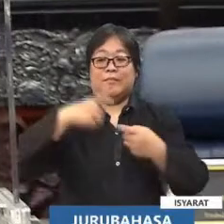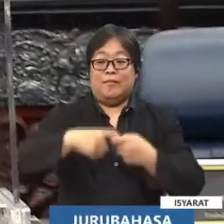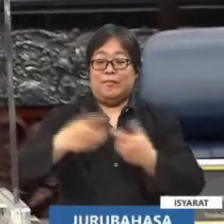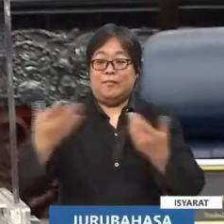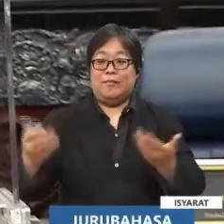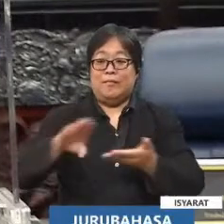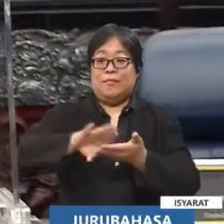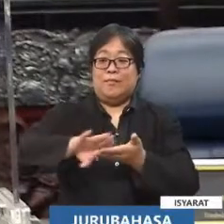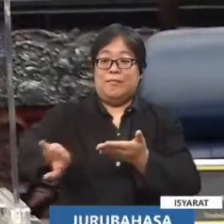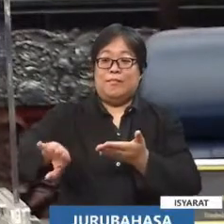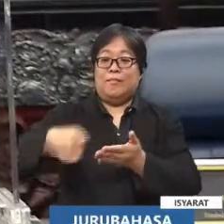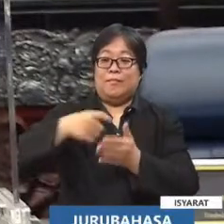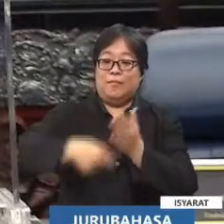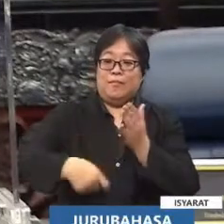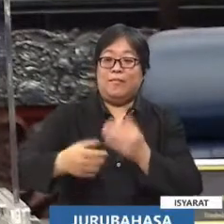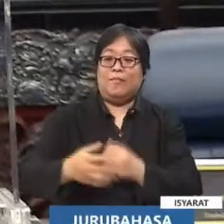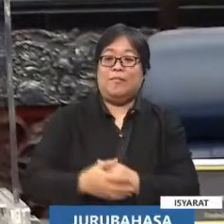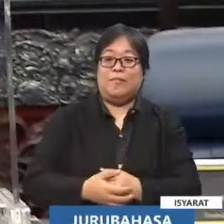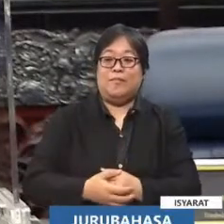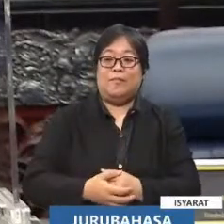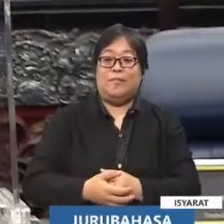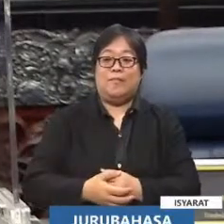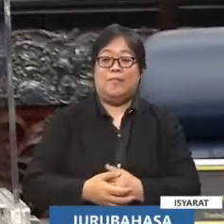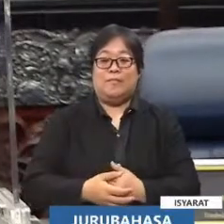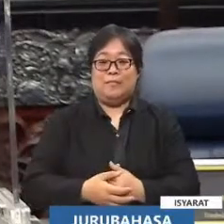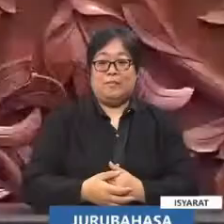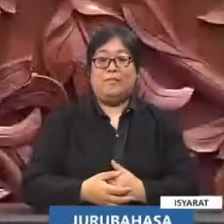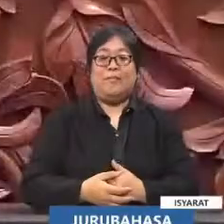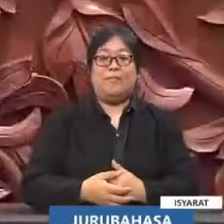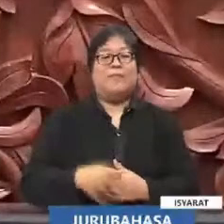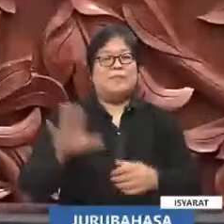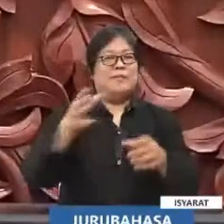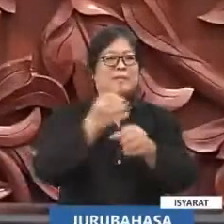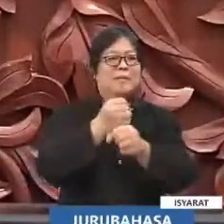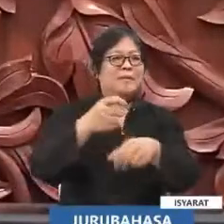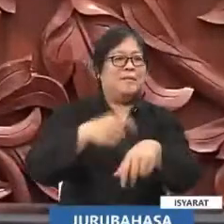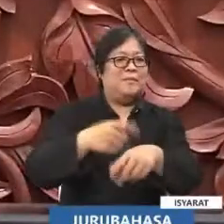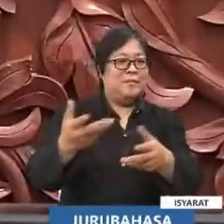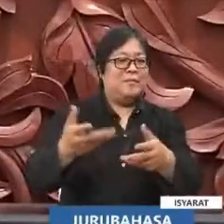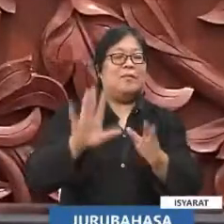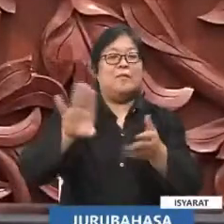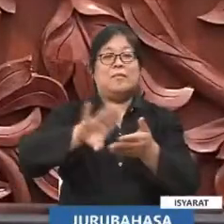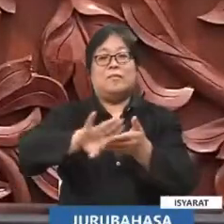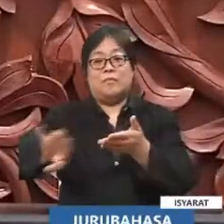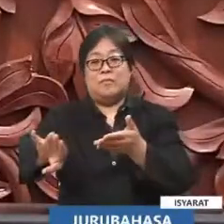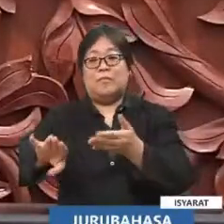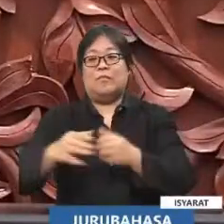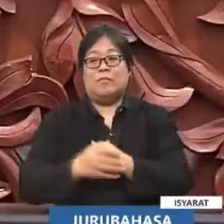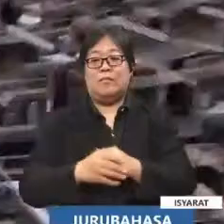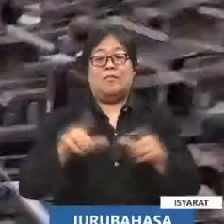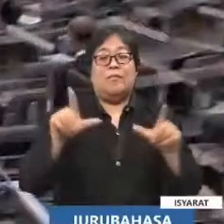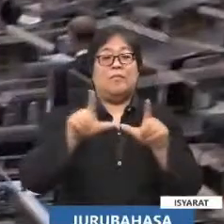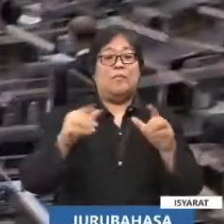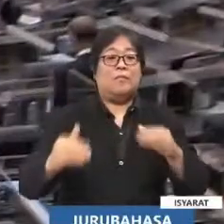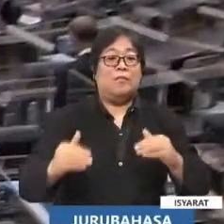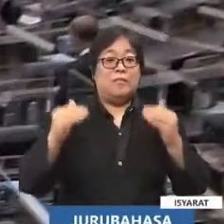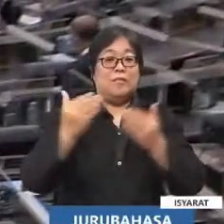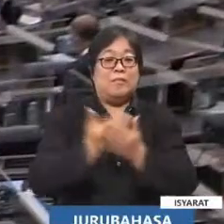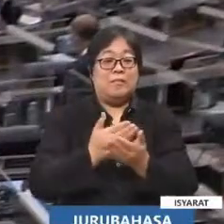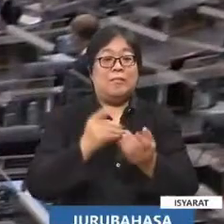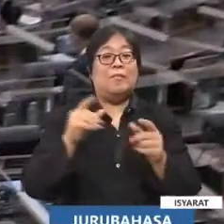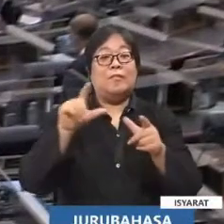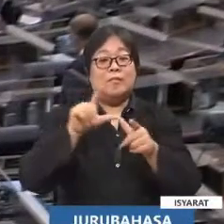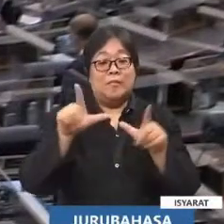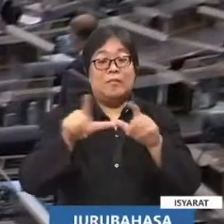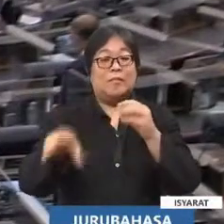Berkaitan dengan pengecualian fee kepada pengusaha pelancongan pula, pengecualian fee ataupun pembaruan lesen dan juga lesen-lesen